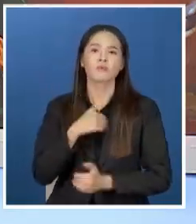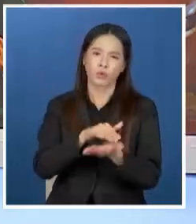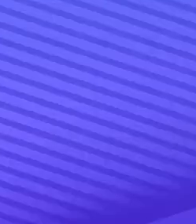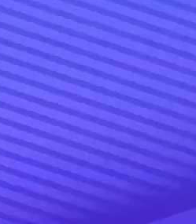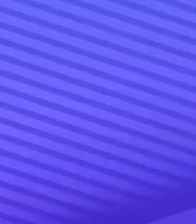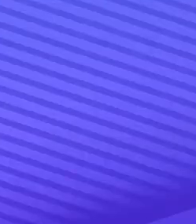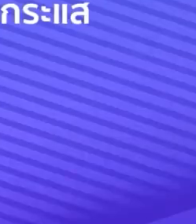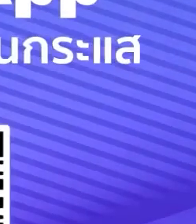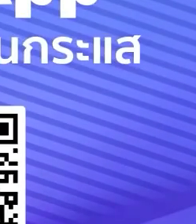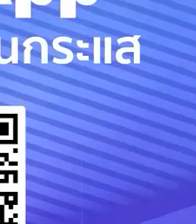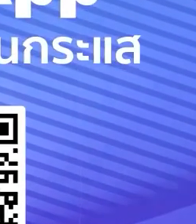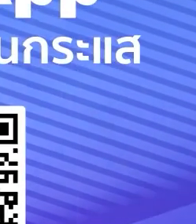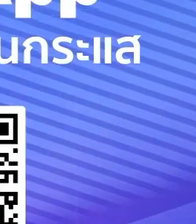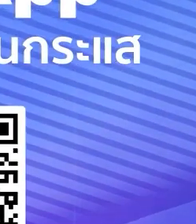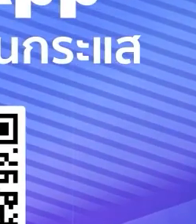ฒน์นะฮะ